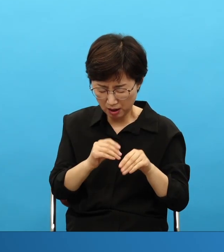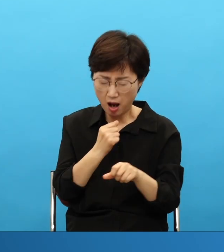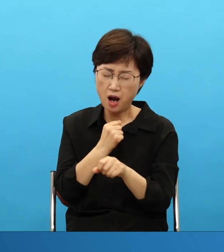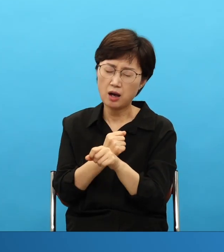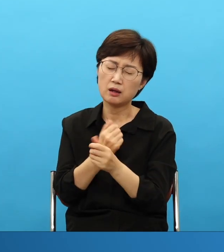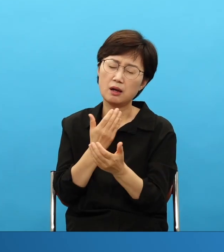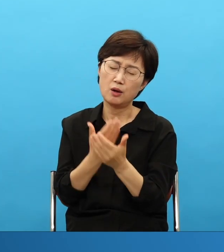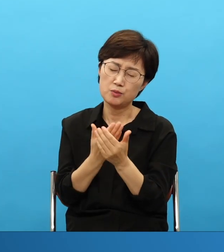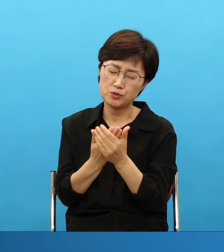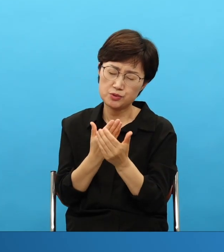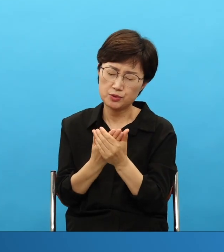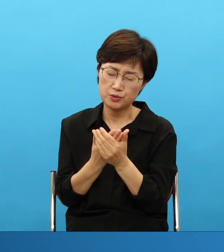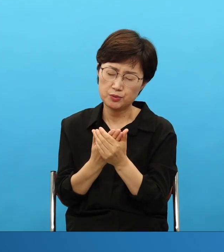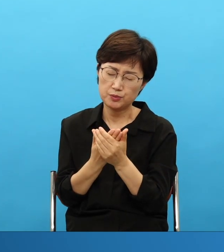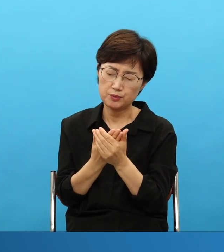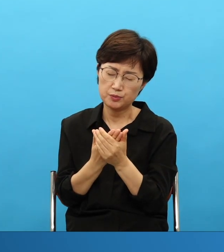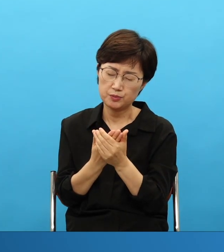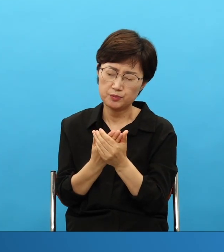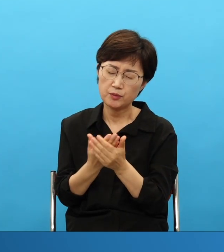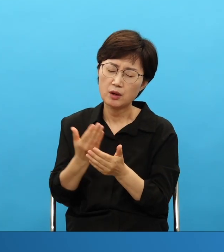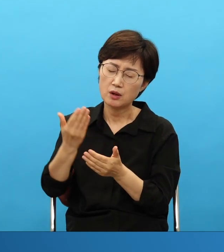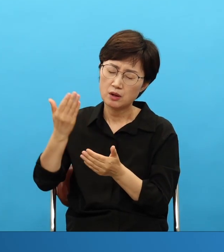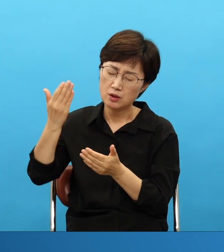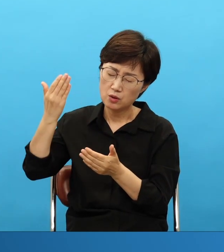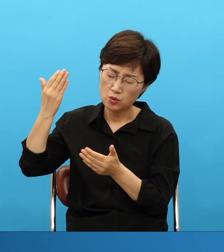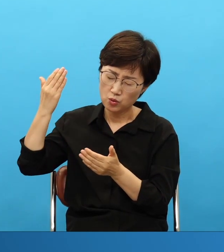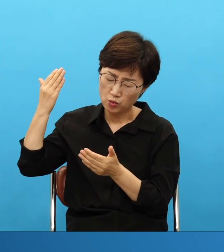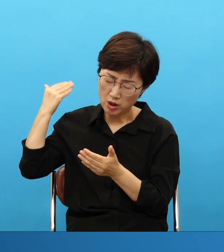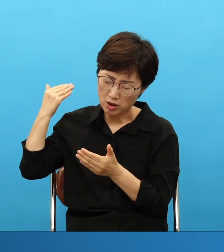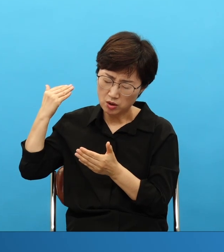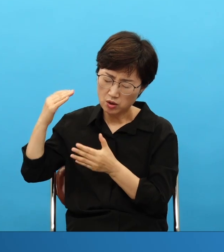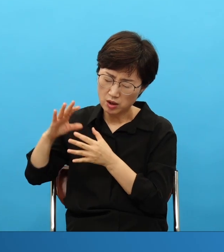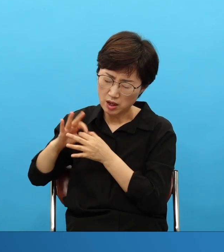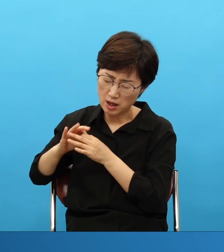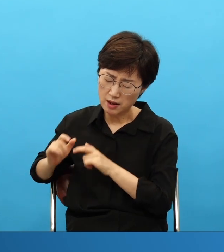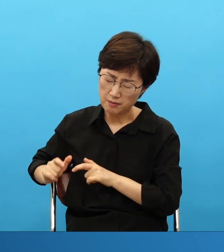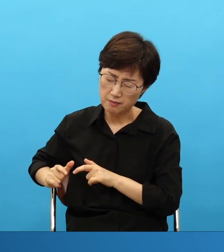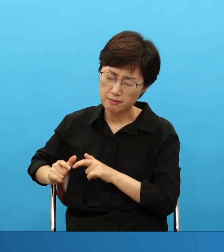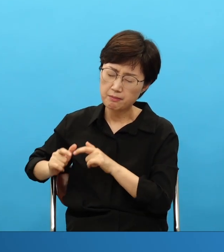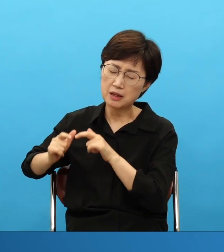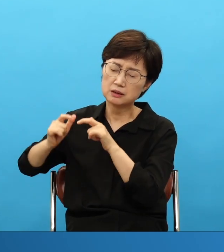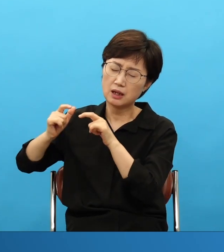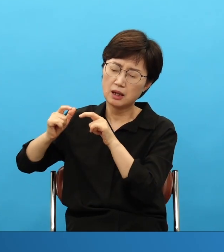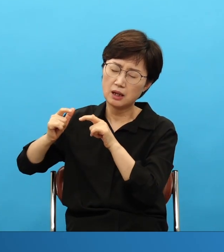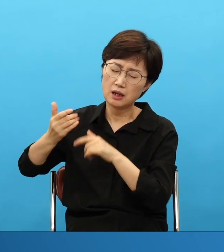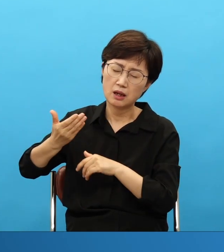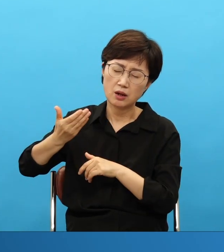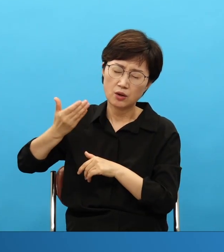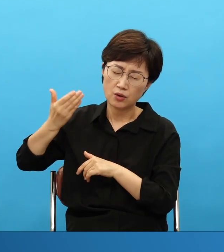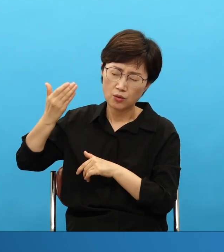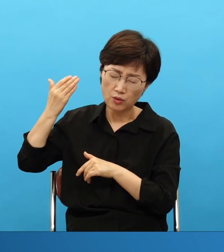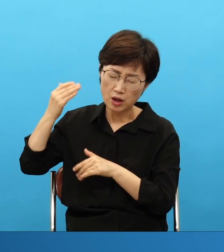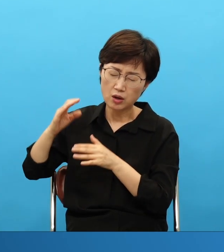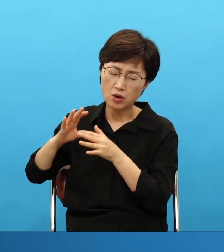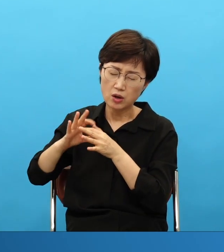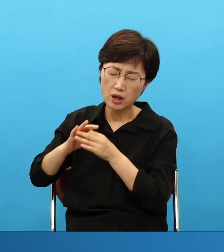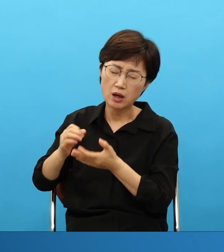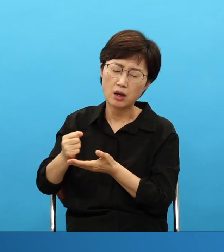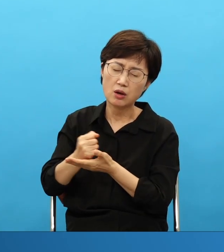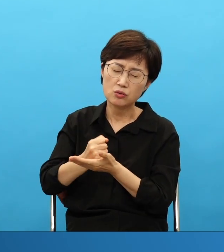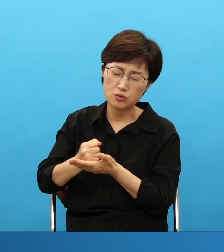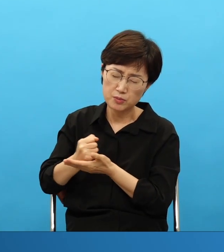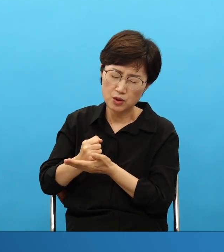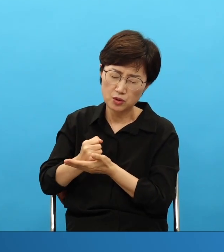주옵소서 과거의 망대 과거에 운명이